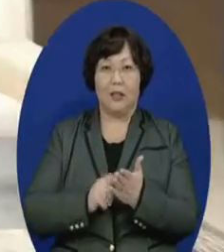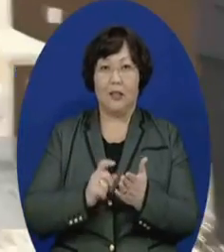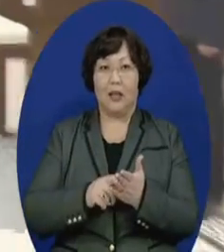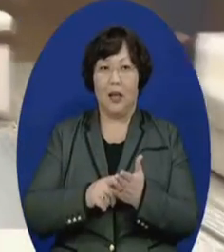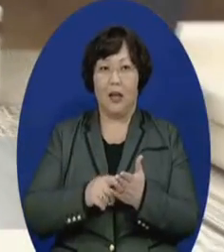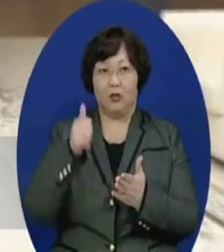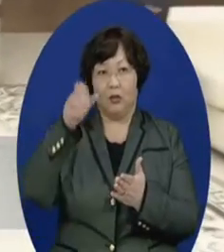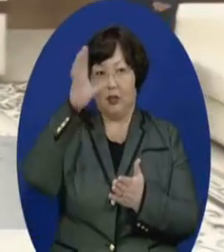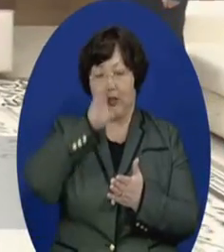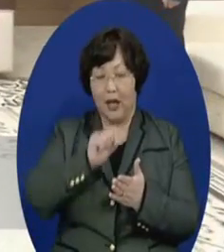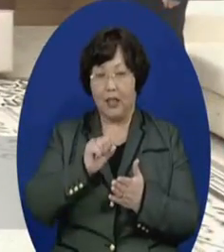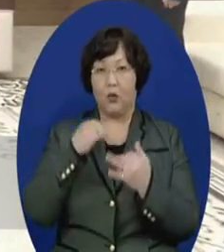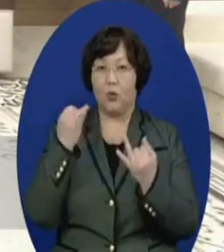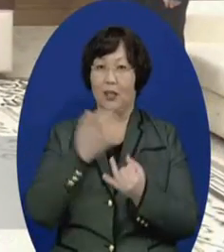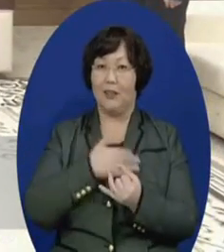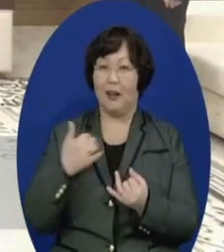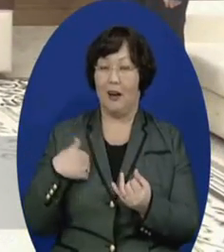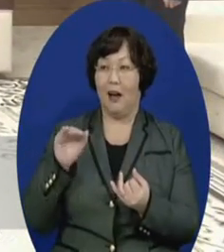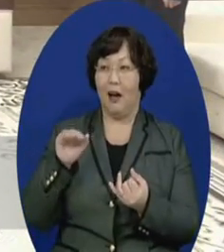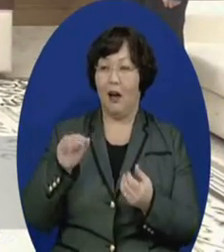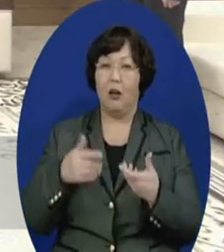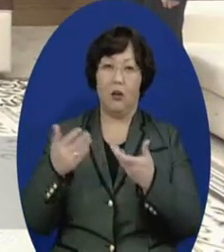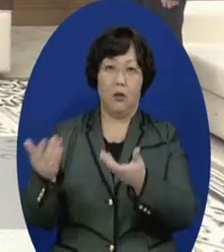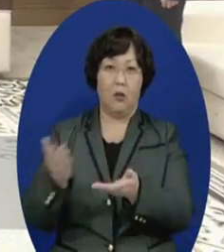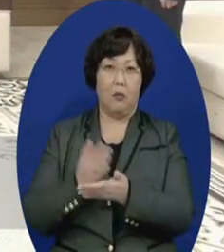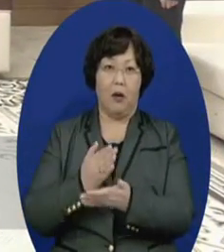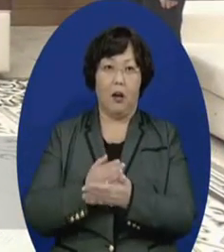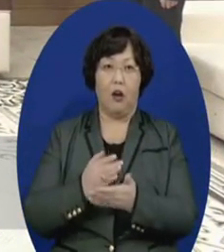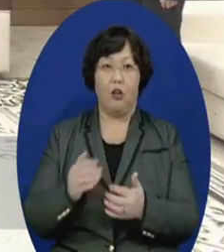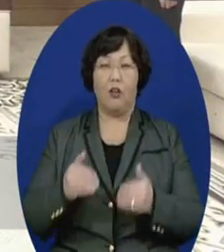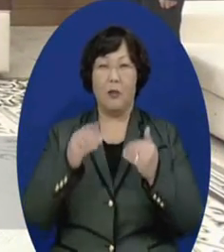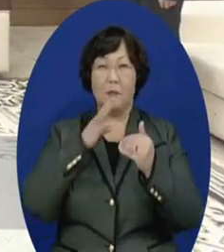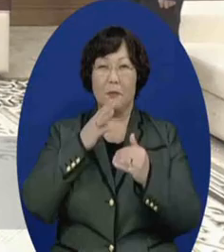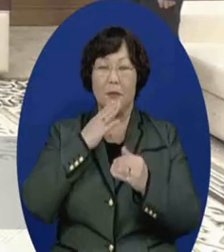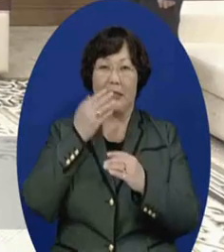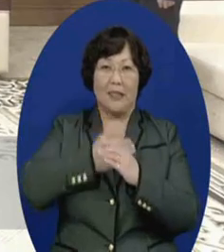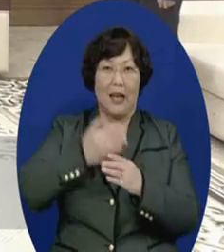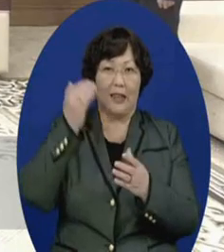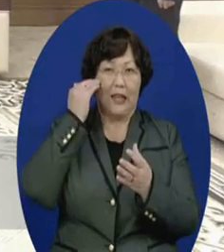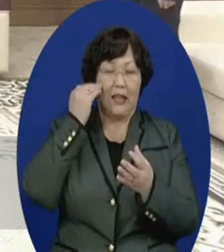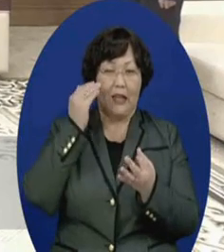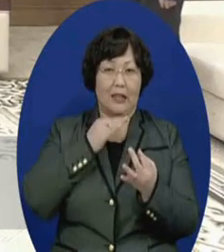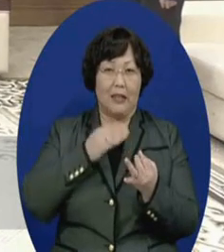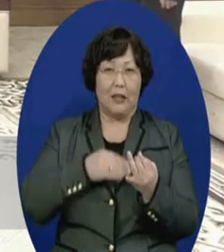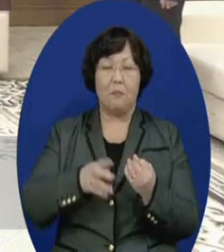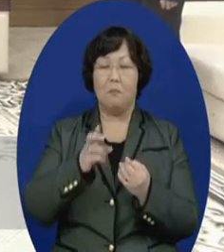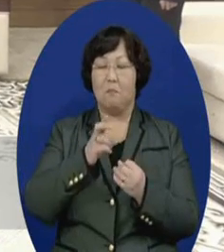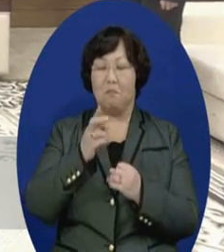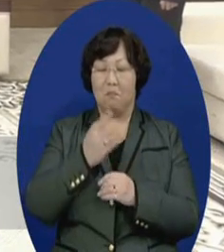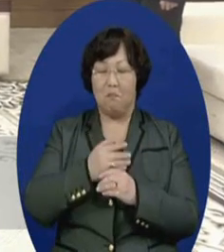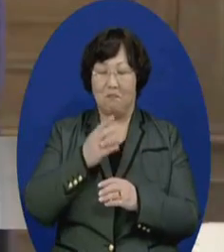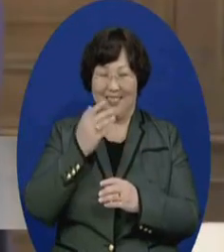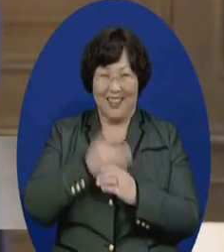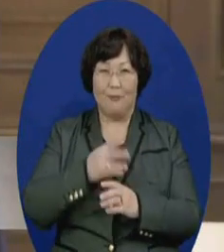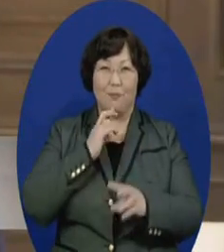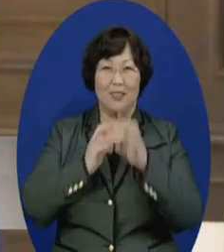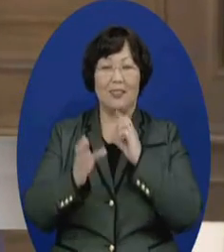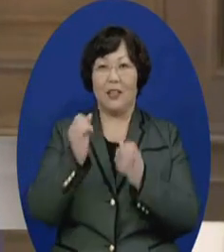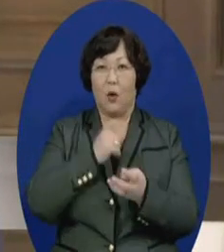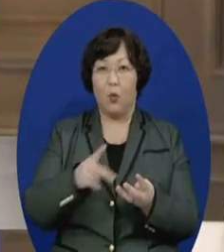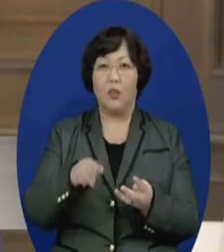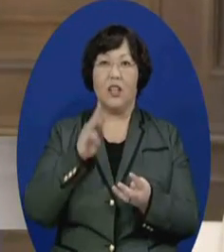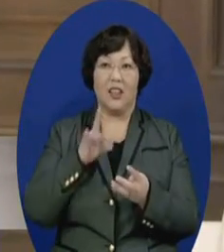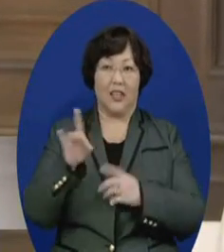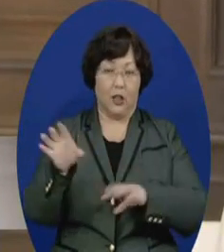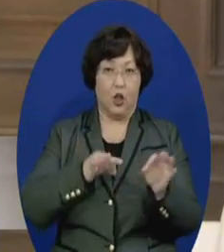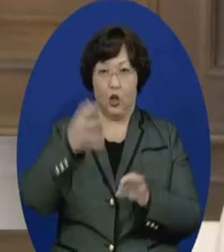хурлын дарагаас ерөнхий сайд төслөө. Хөгжлийн төслүүдийг хэрэгжүүлэхэд тулгамдаад байгаа голлох саад бэрхшээлүүд болох санхүүжилт, тендер сонгон шалгаруулалт,